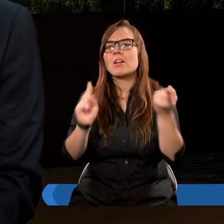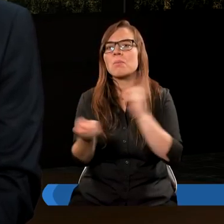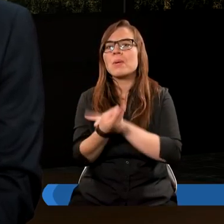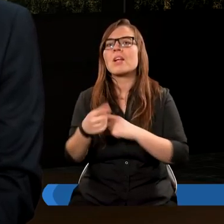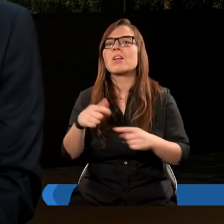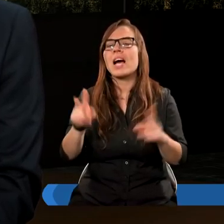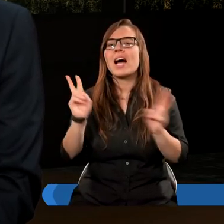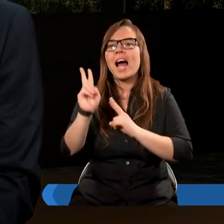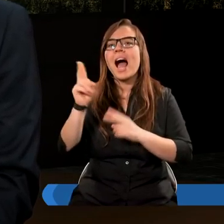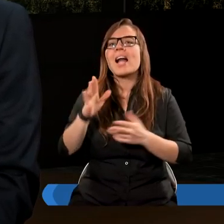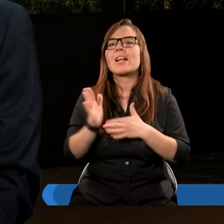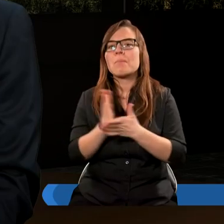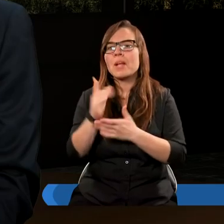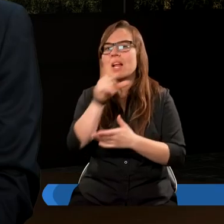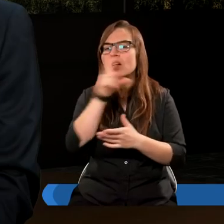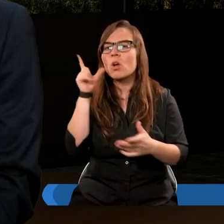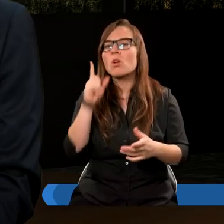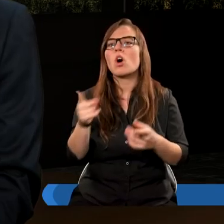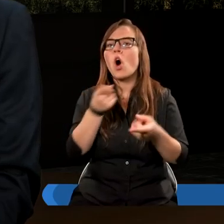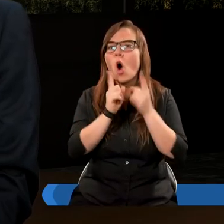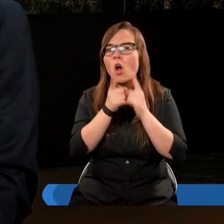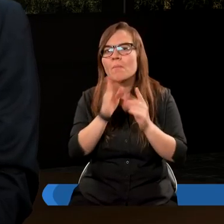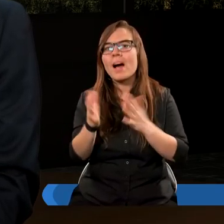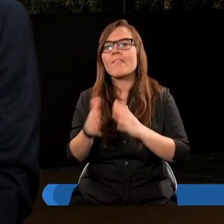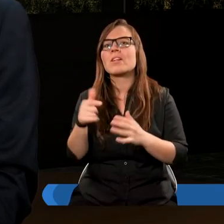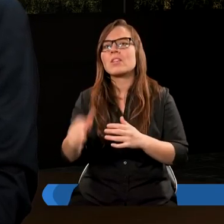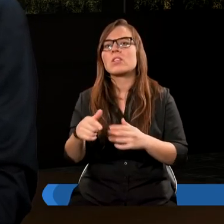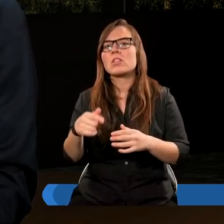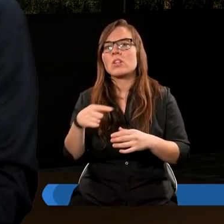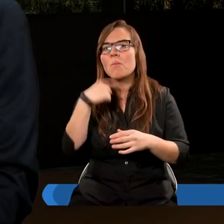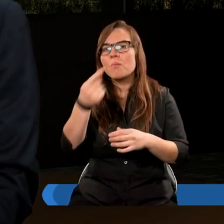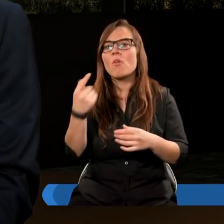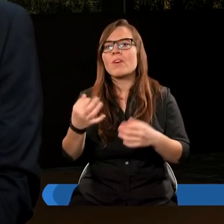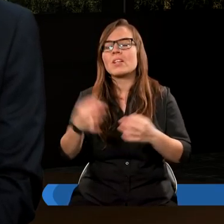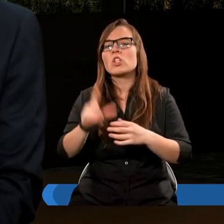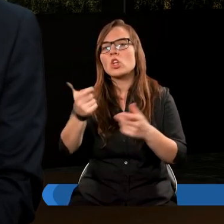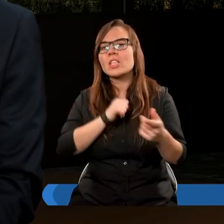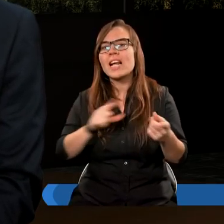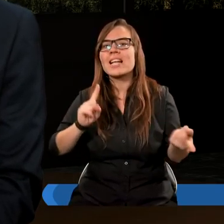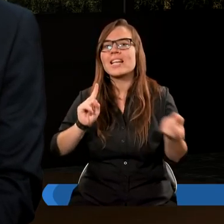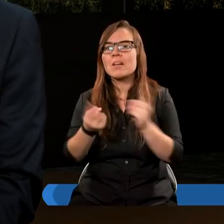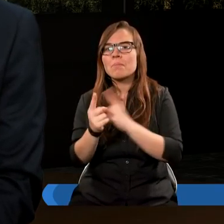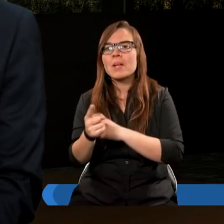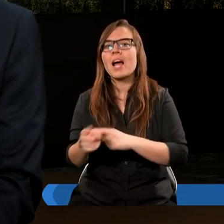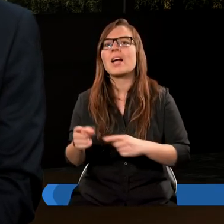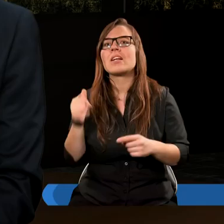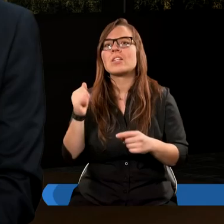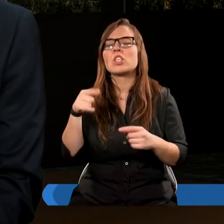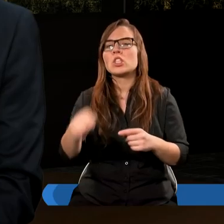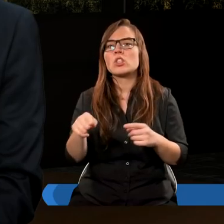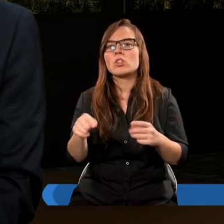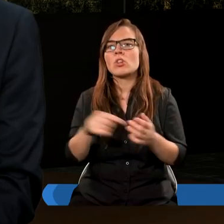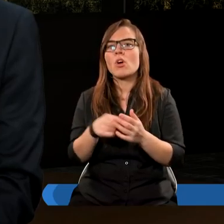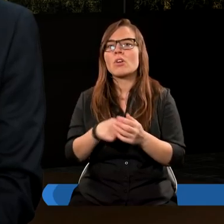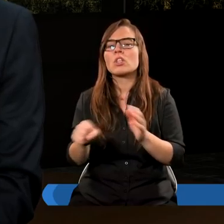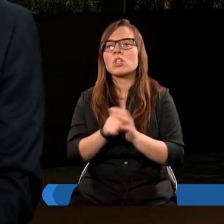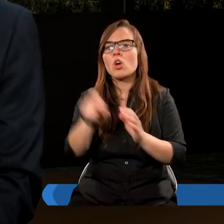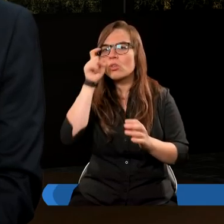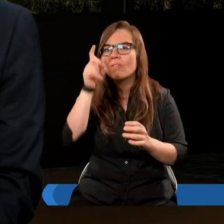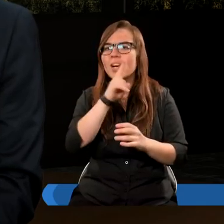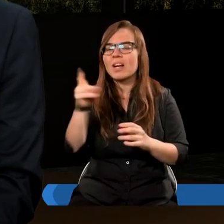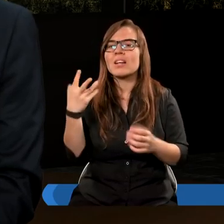relacje międzyludzkie, sposób rozmawiania. No pewnie, że dzisiaj może się coś szybciej zmienia, ale i do człowieka w